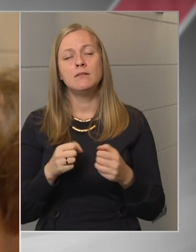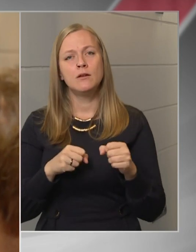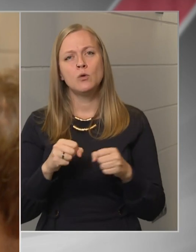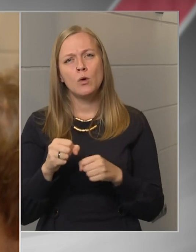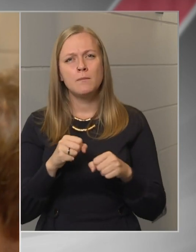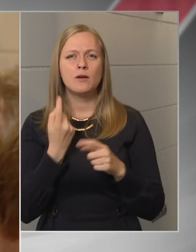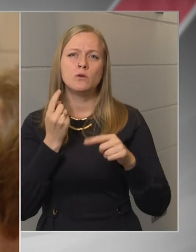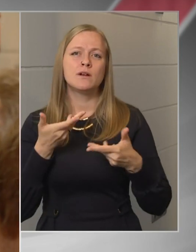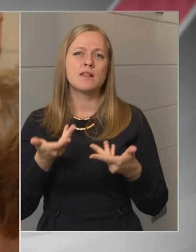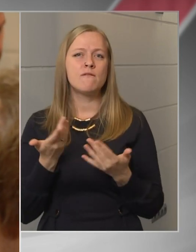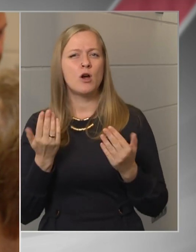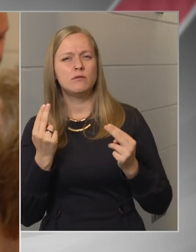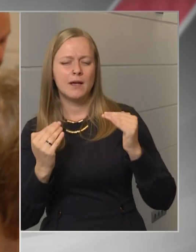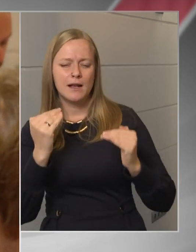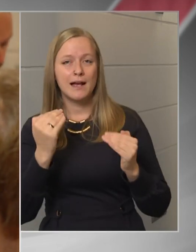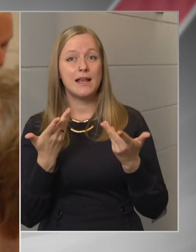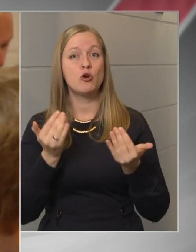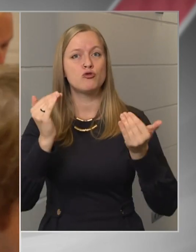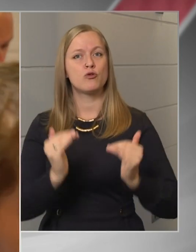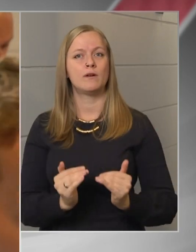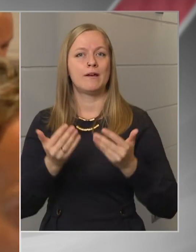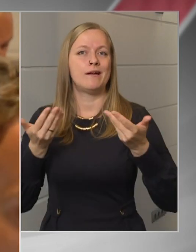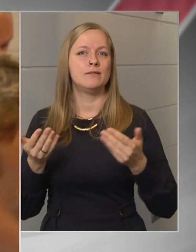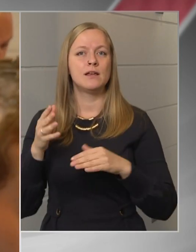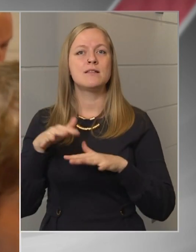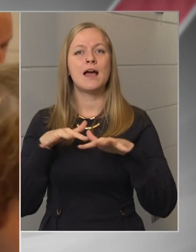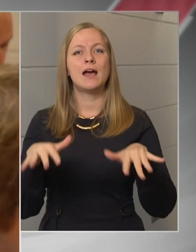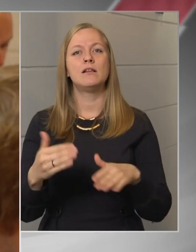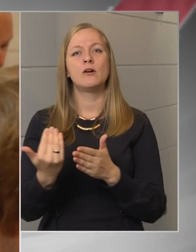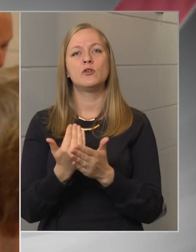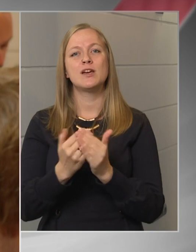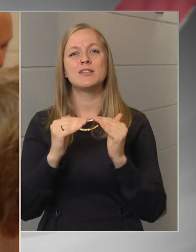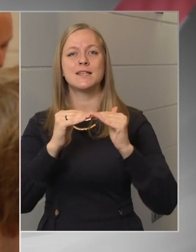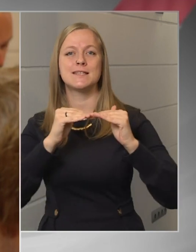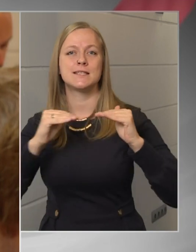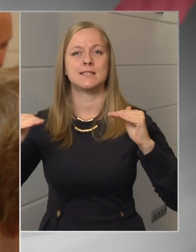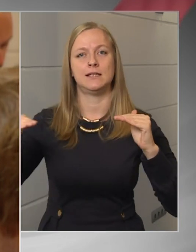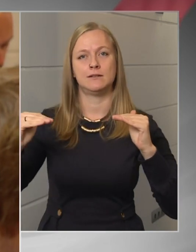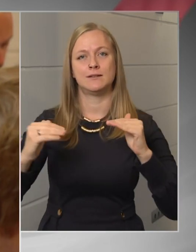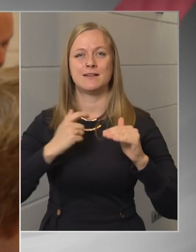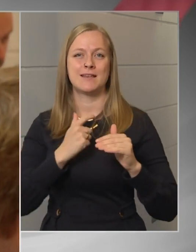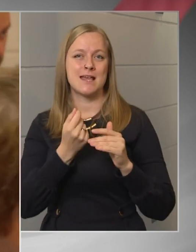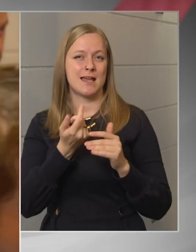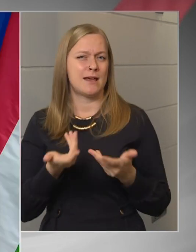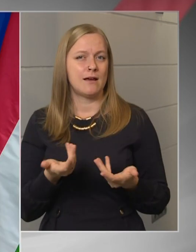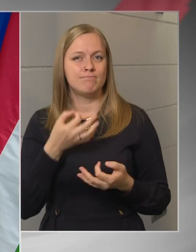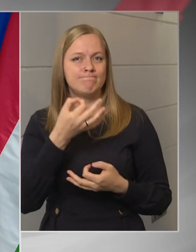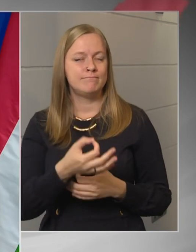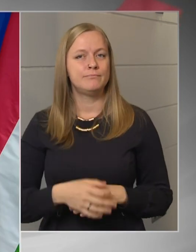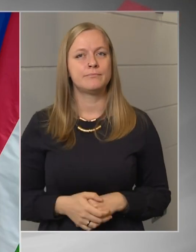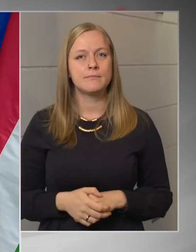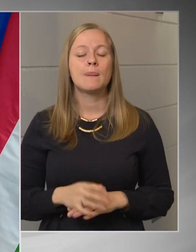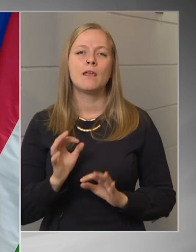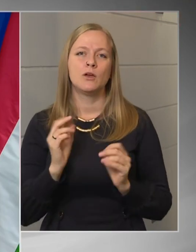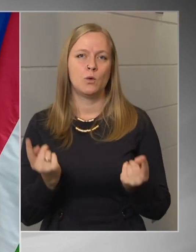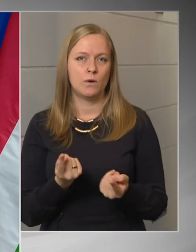mérlegeli-e, hogy csökkenti az átlagfogyasztási szint gázárát? Az a jó hírem van, hogy